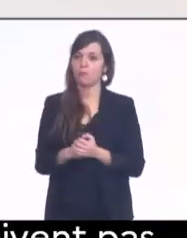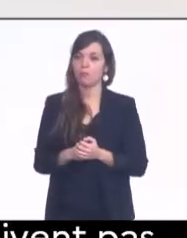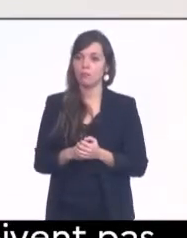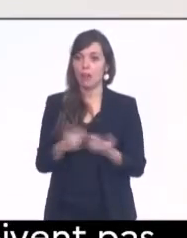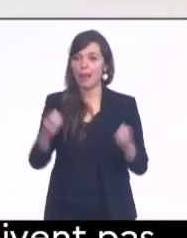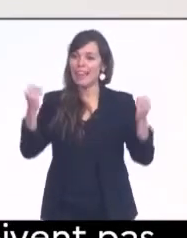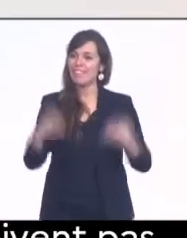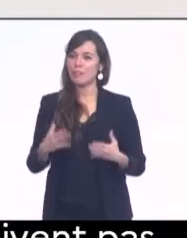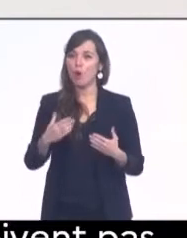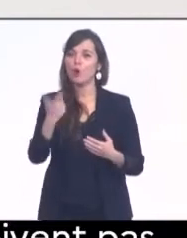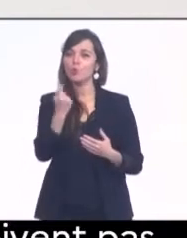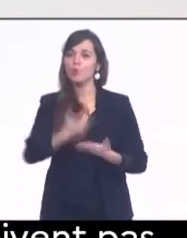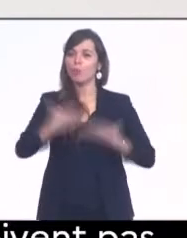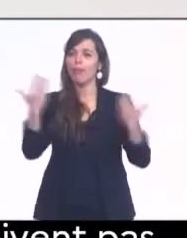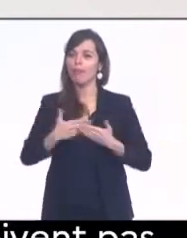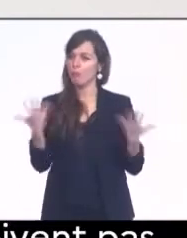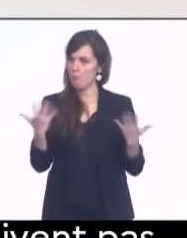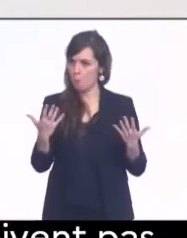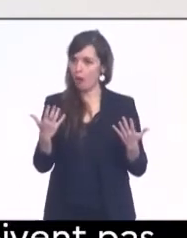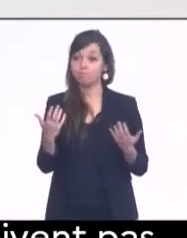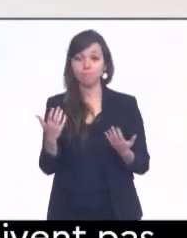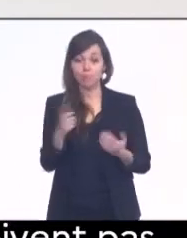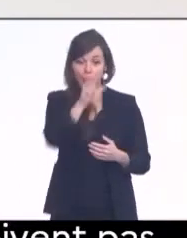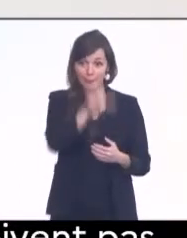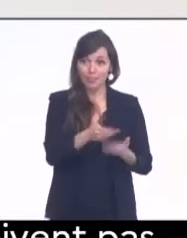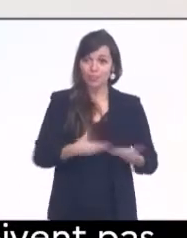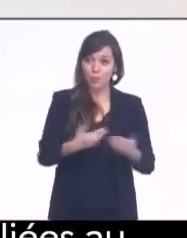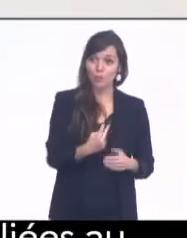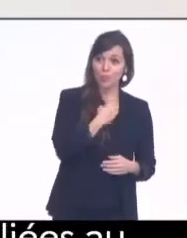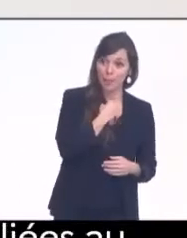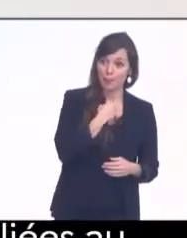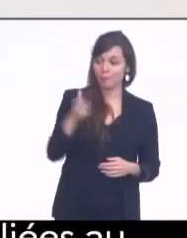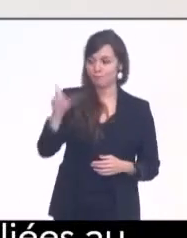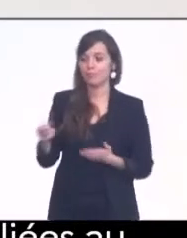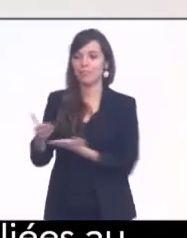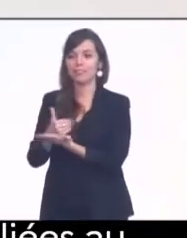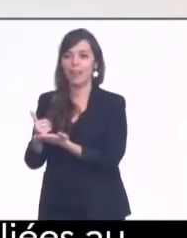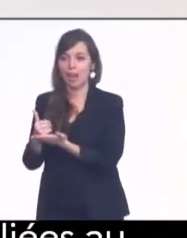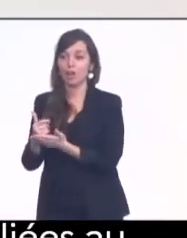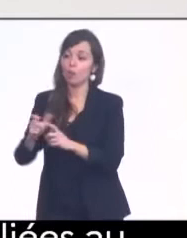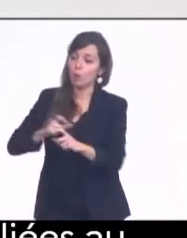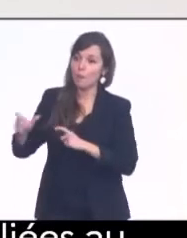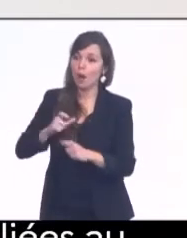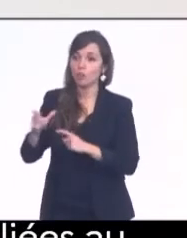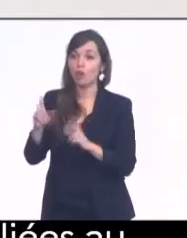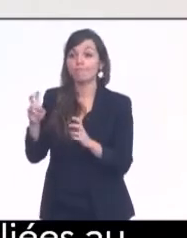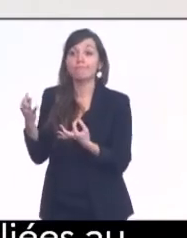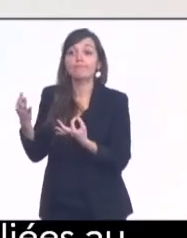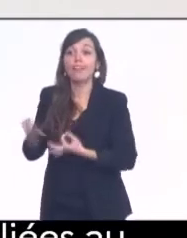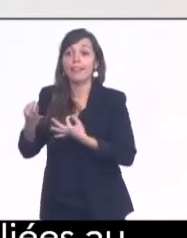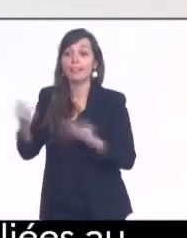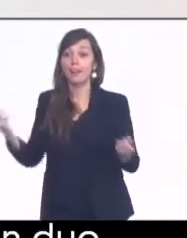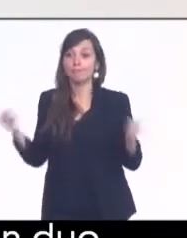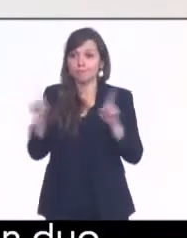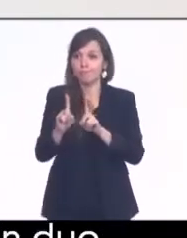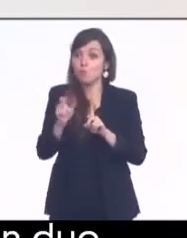former un binôme, un duo, composé d'une personne en situation de handicap et d'un salarié, d'un collaborateur dit valide, le temps d'une